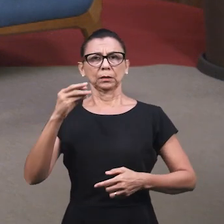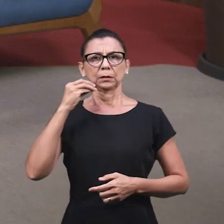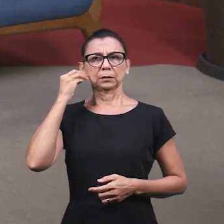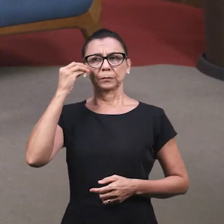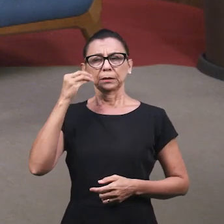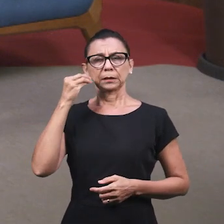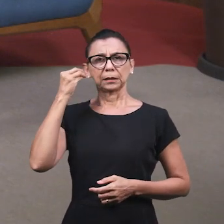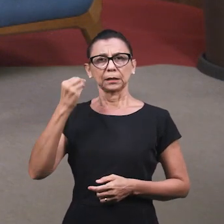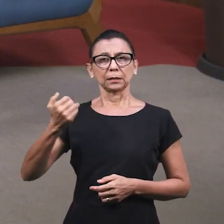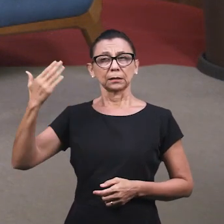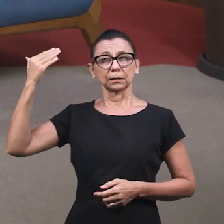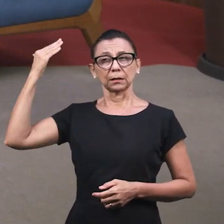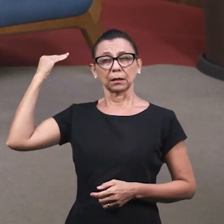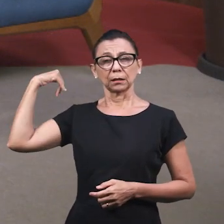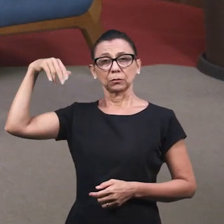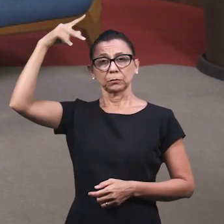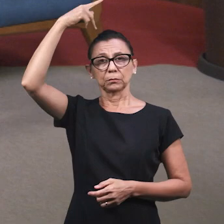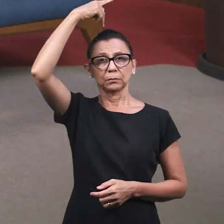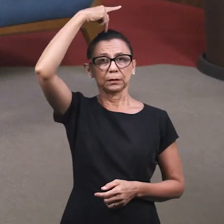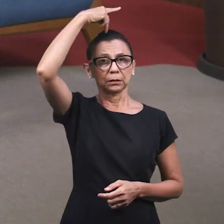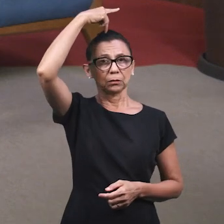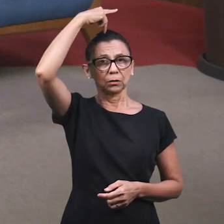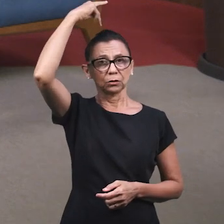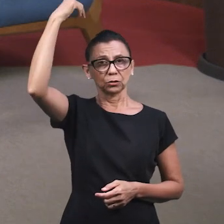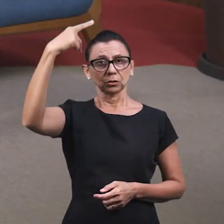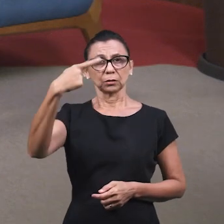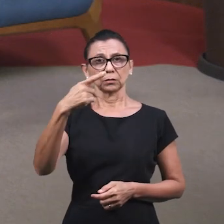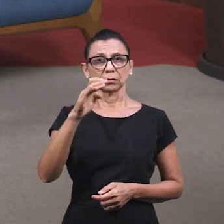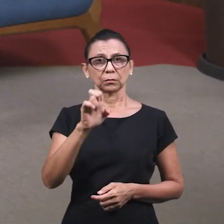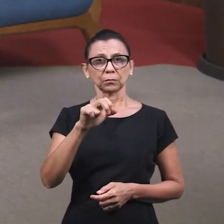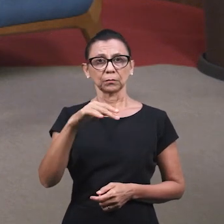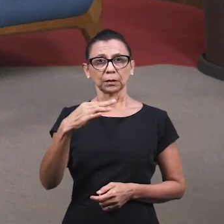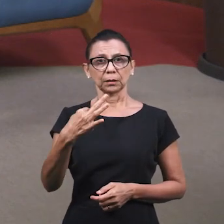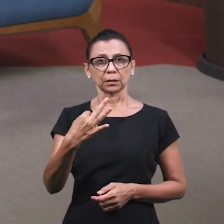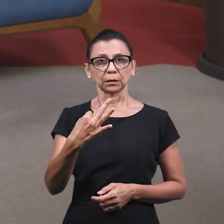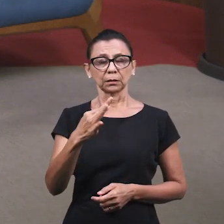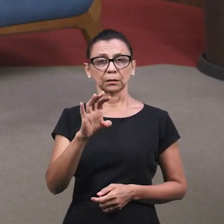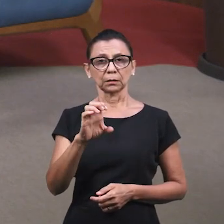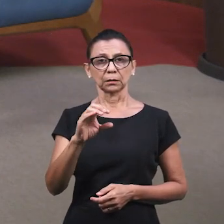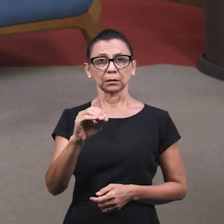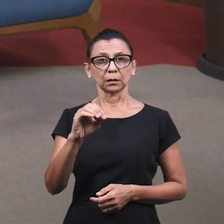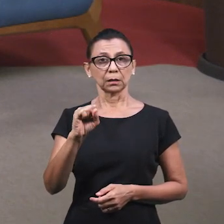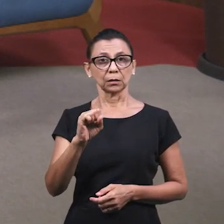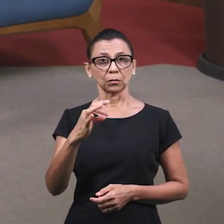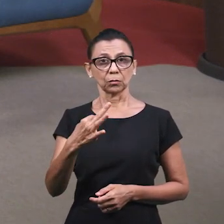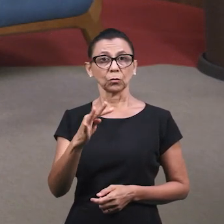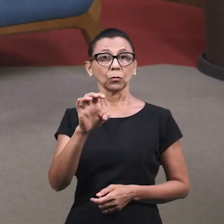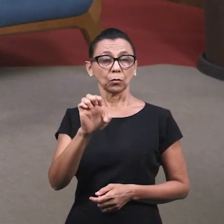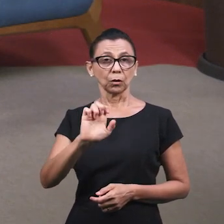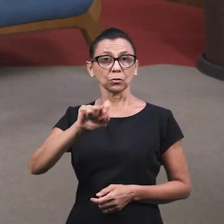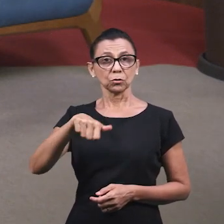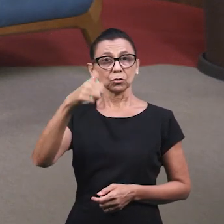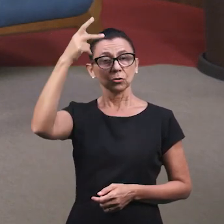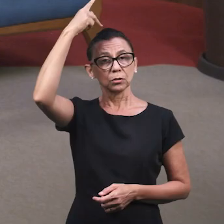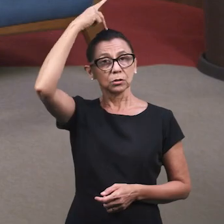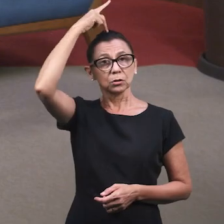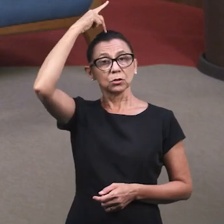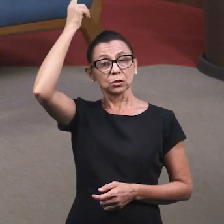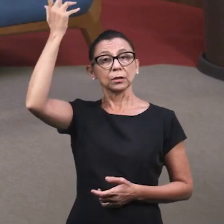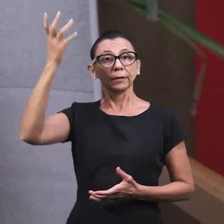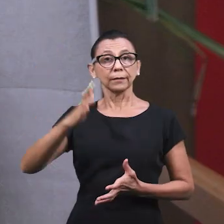expériences, donc les oppositions. Donc un grand exemple qui est mondialement